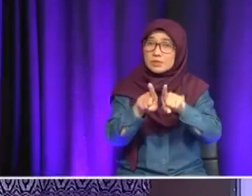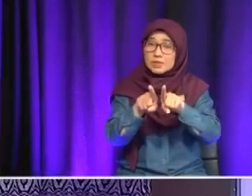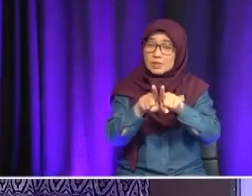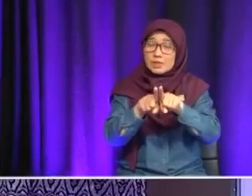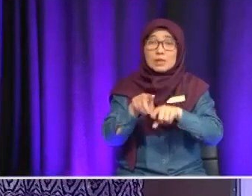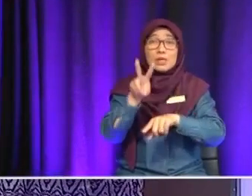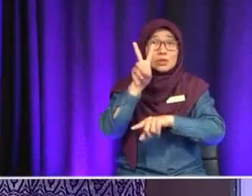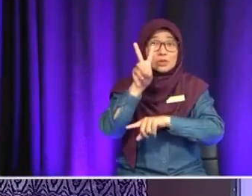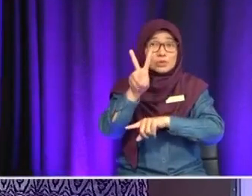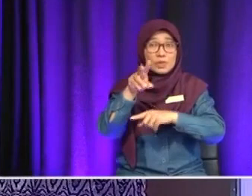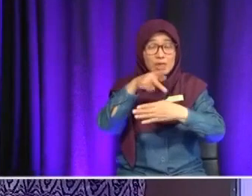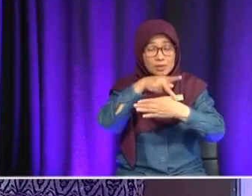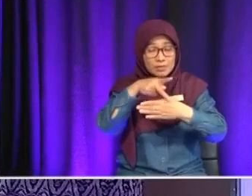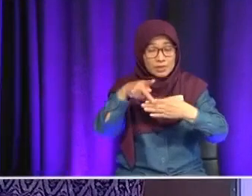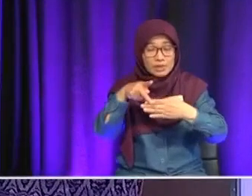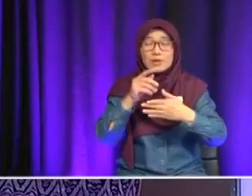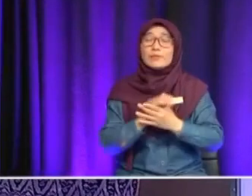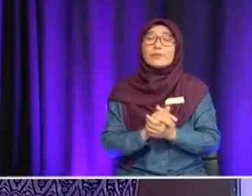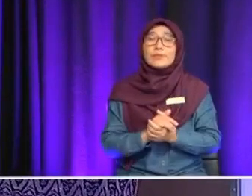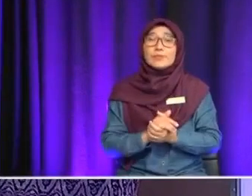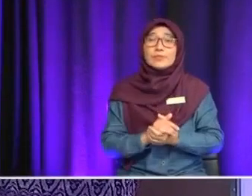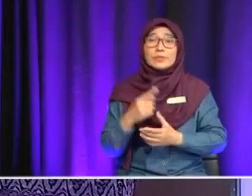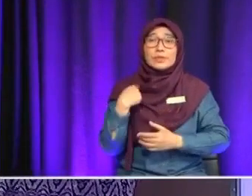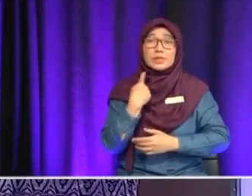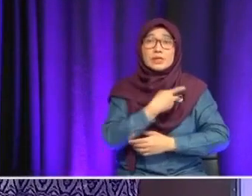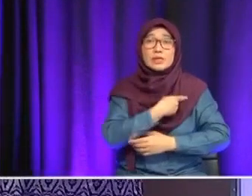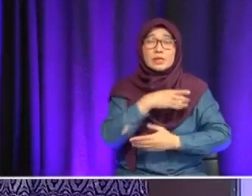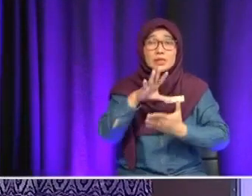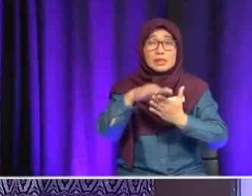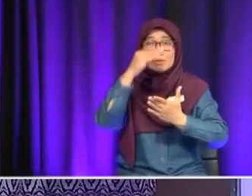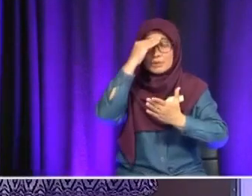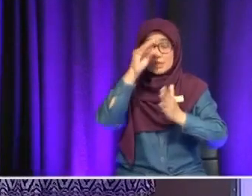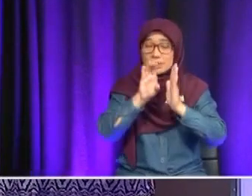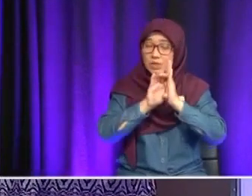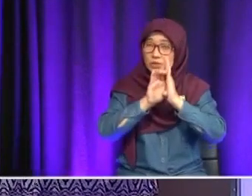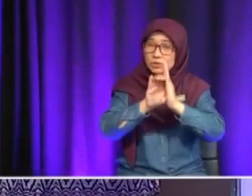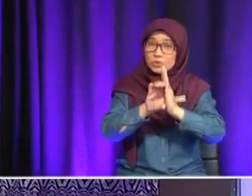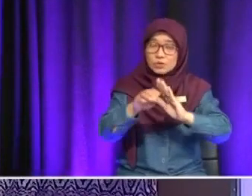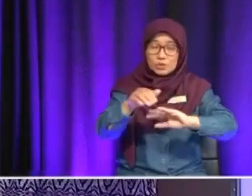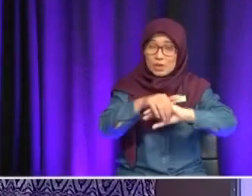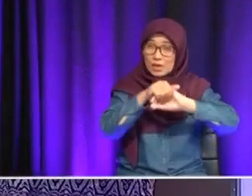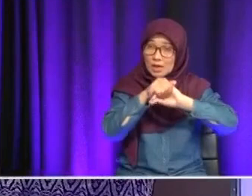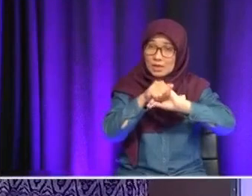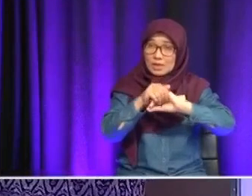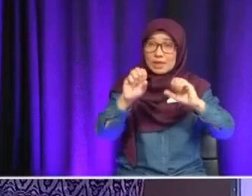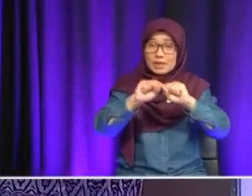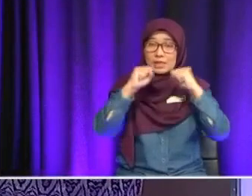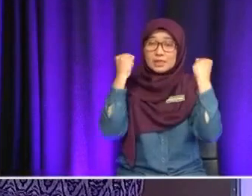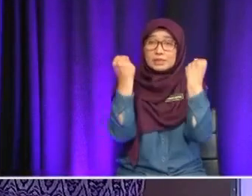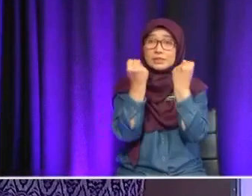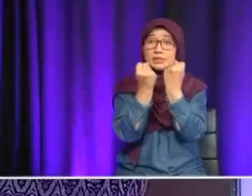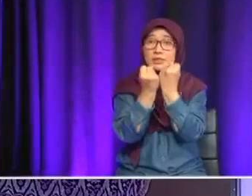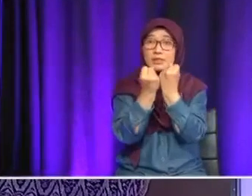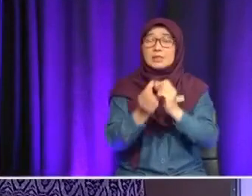pada hari ini insya-Allah kita akan mempelajari apakah pula contoh-contoh akad syarikat. Yang pertama,